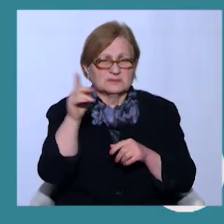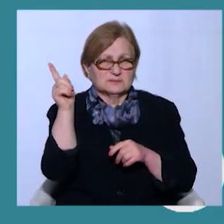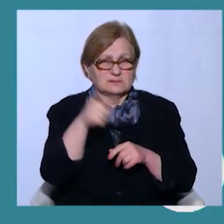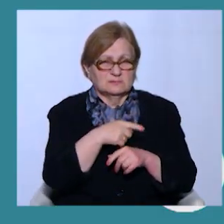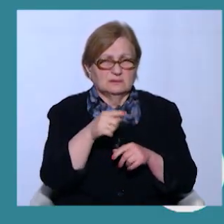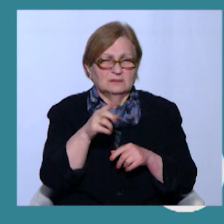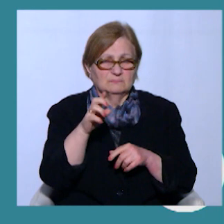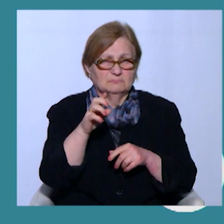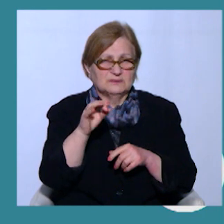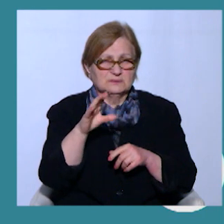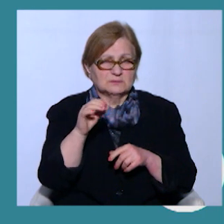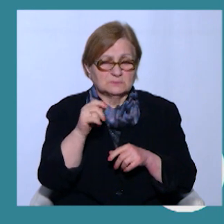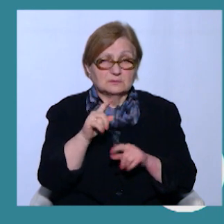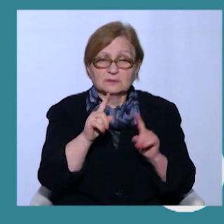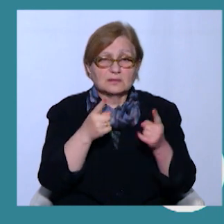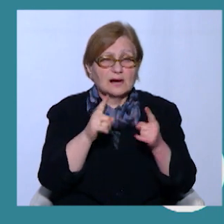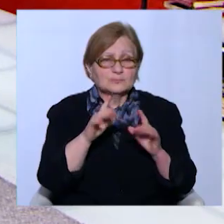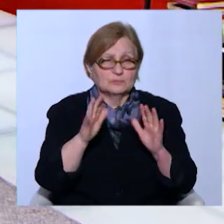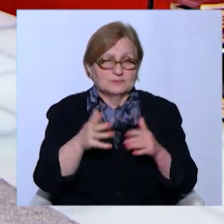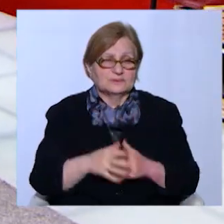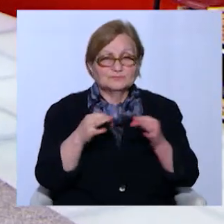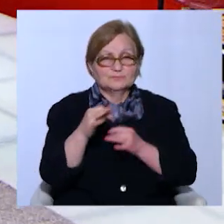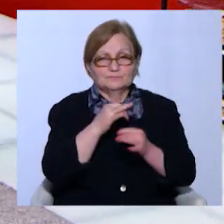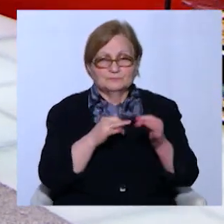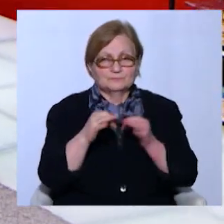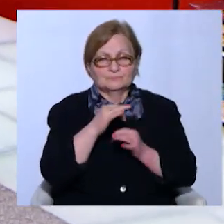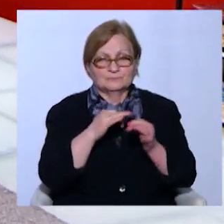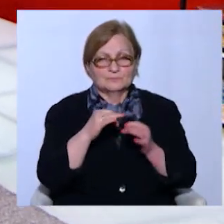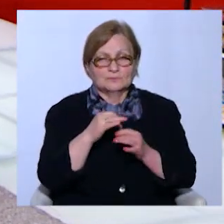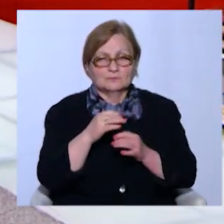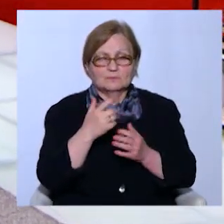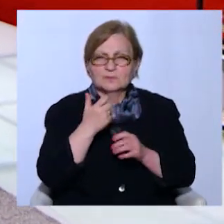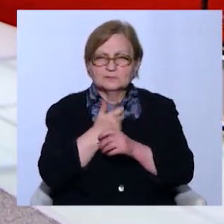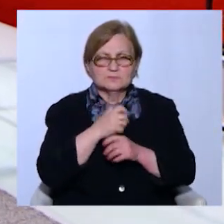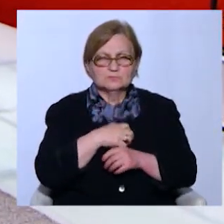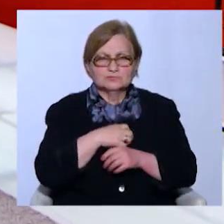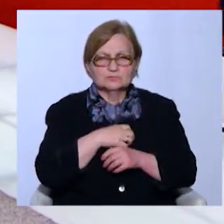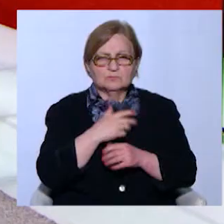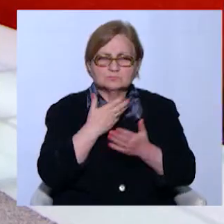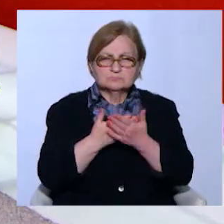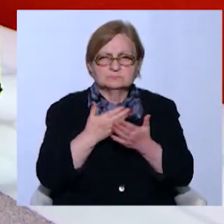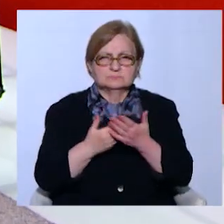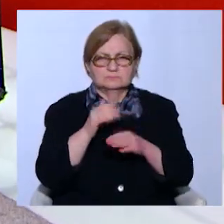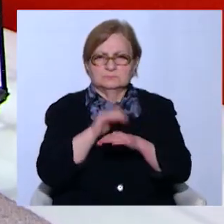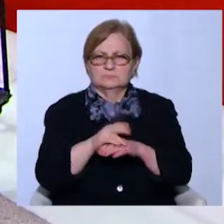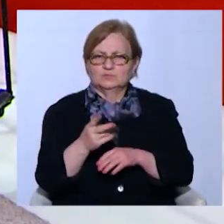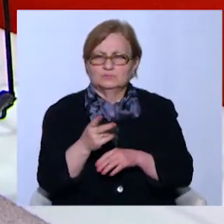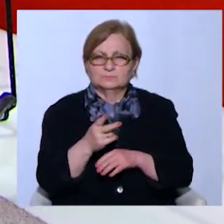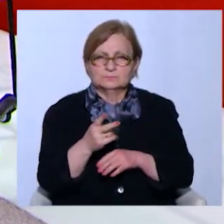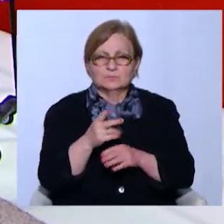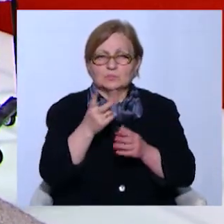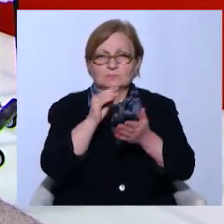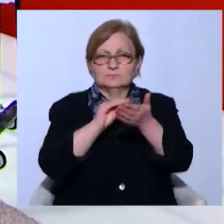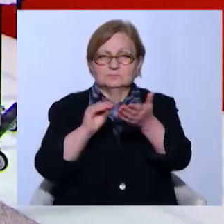დავასაბუთოთ ნაბიჯ-ნაბიჯ, რატომ ხდება ესე. დასაბუთება გეომეტრიაში ძალიან მნიშვნელოვანია და ზოგადად ჩანაწერის